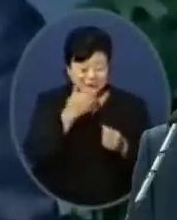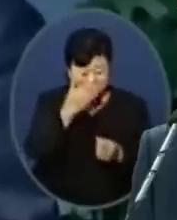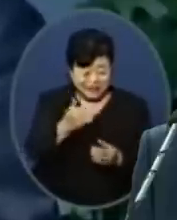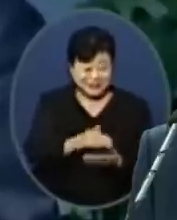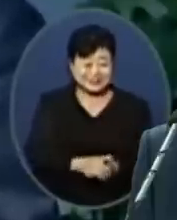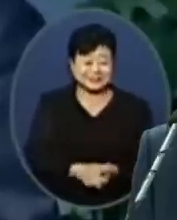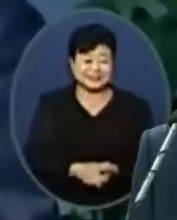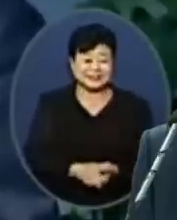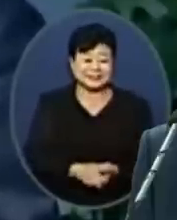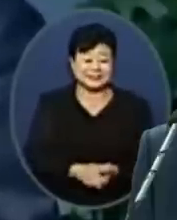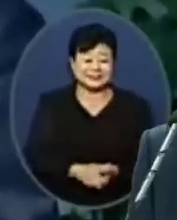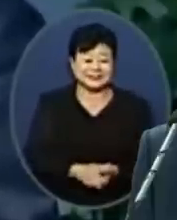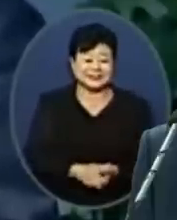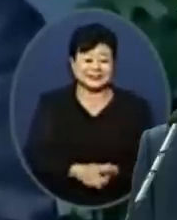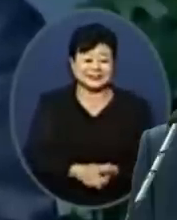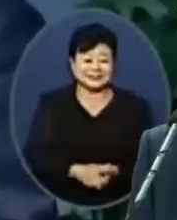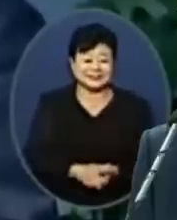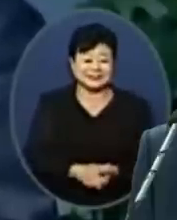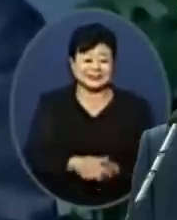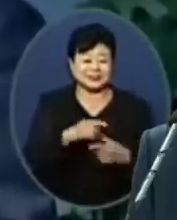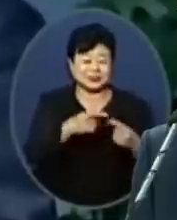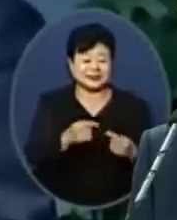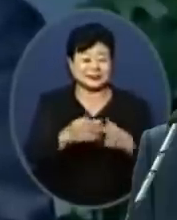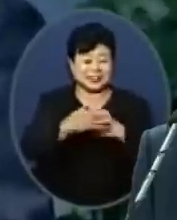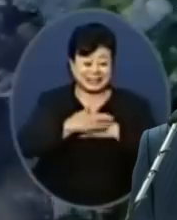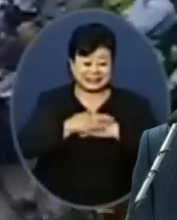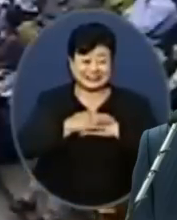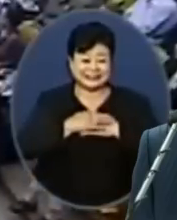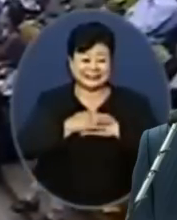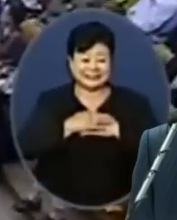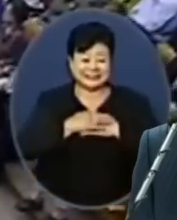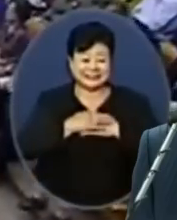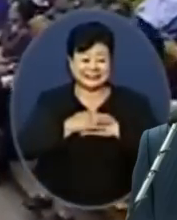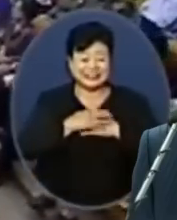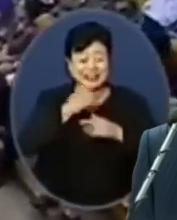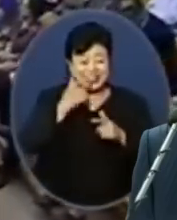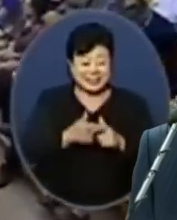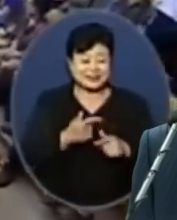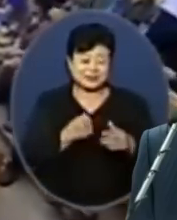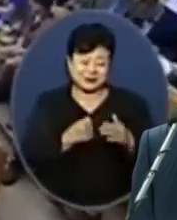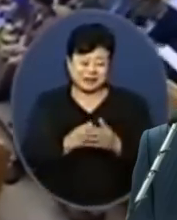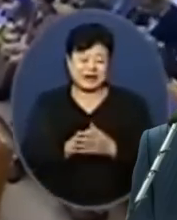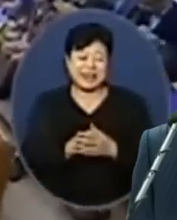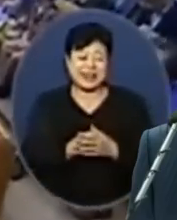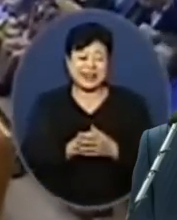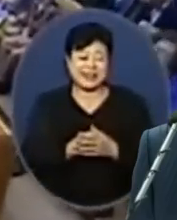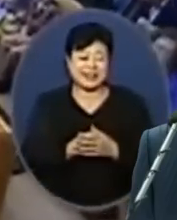있습니다. 한번 따라 말씀하십시오. 나는 예수님 덕분으로